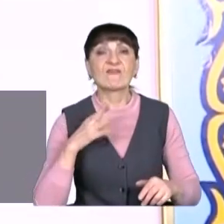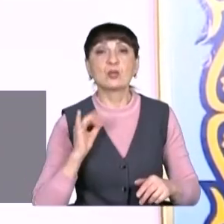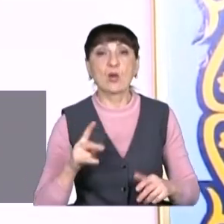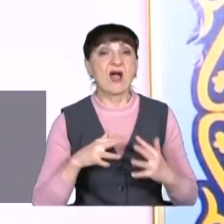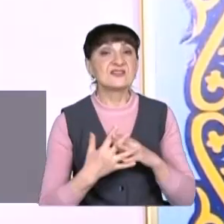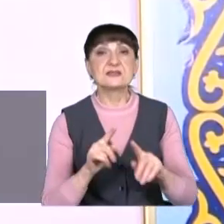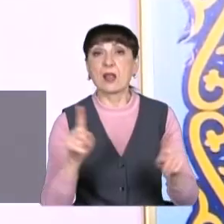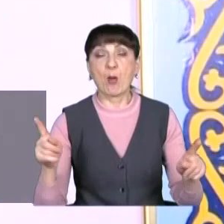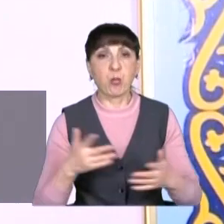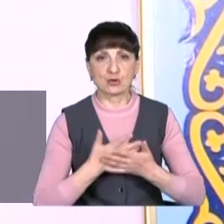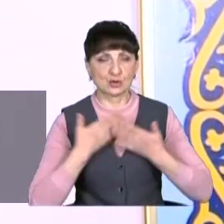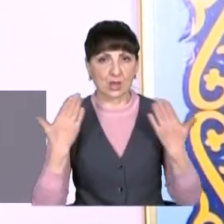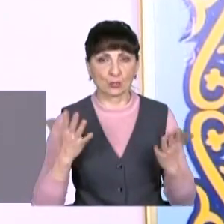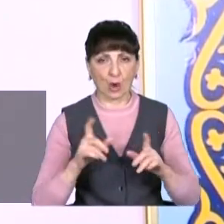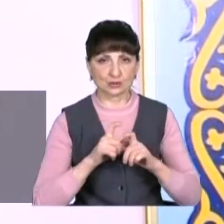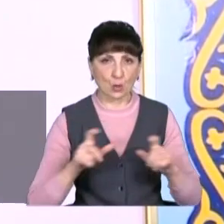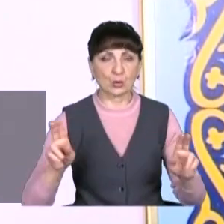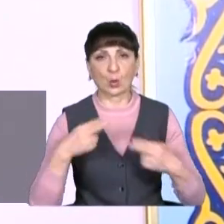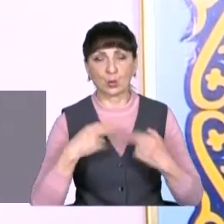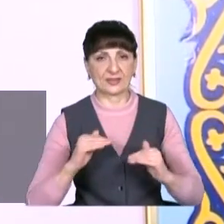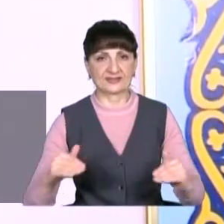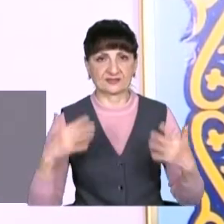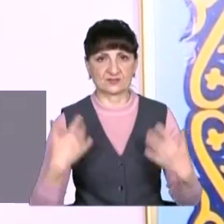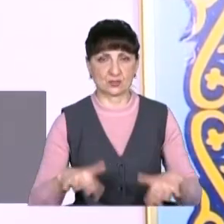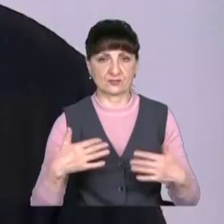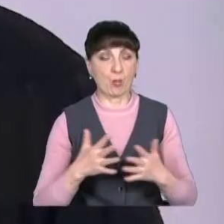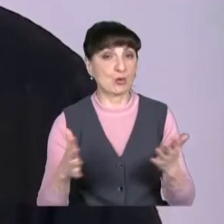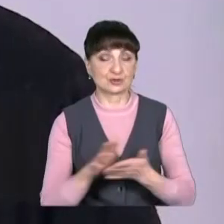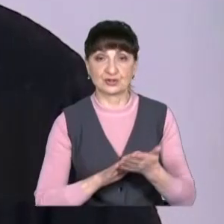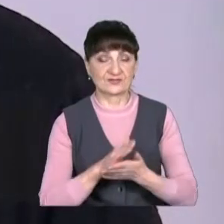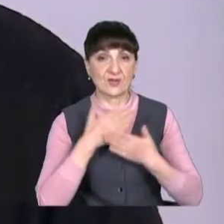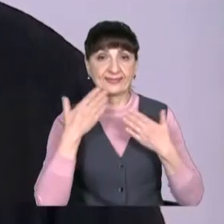никаких социальных учреждений, только школа, клуб и детсад. Больше ничего.